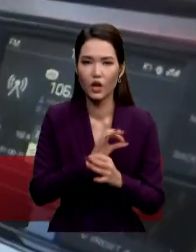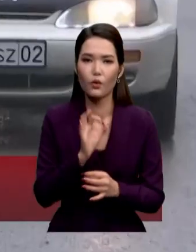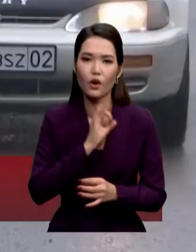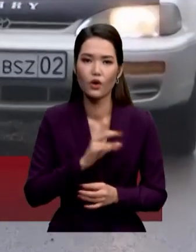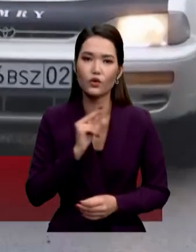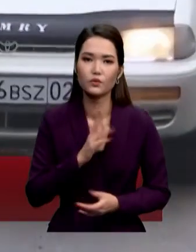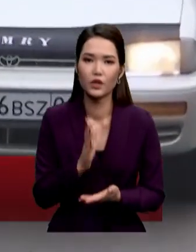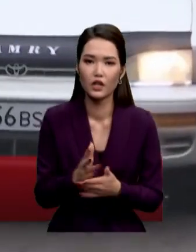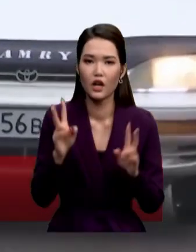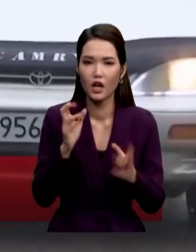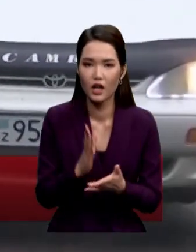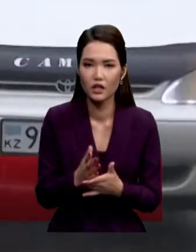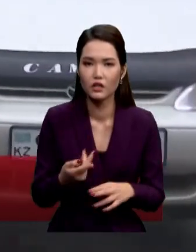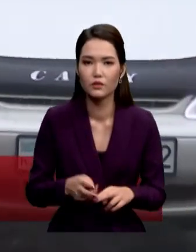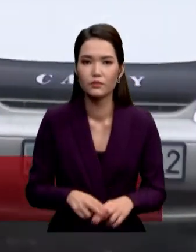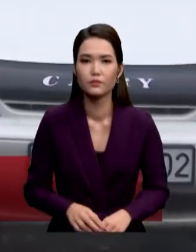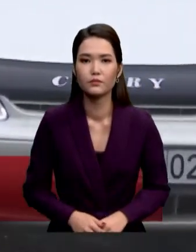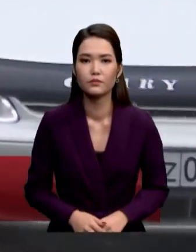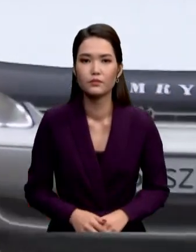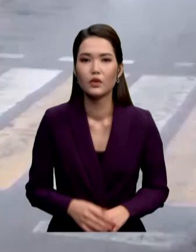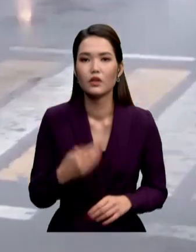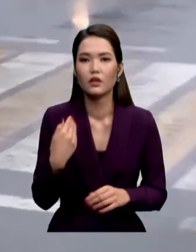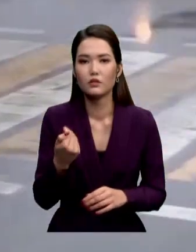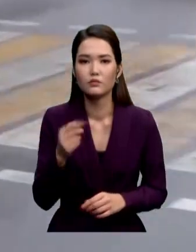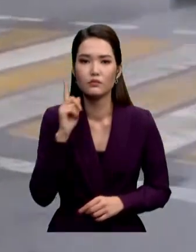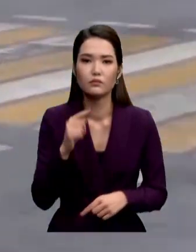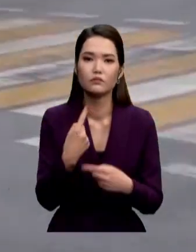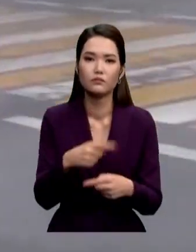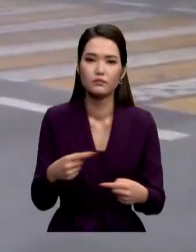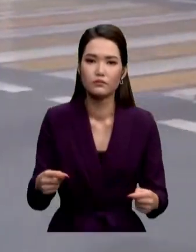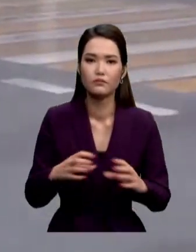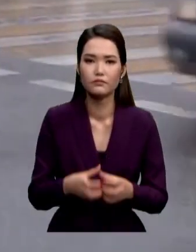деп аталатын болады. Олар үшін салық пен басқа да